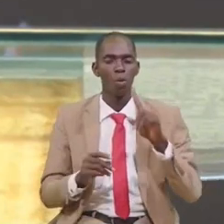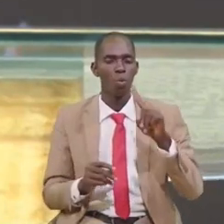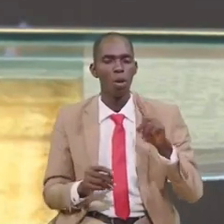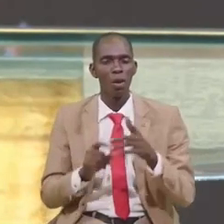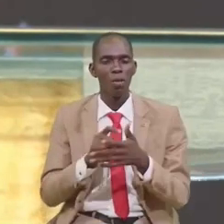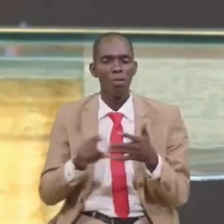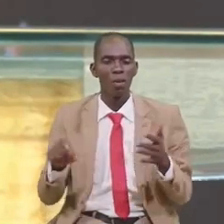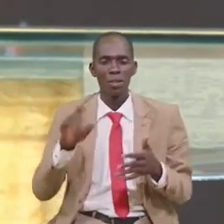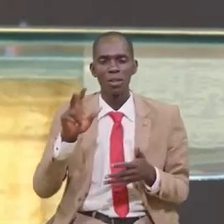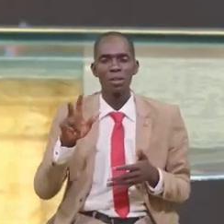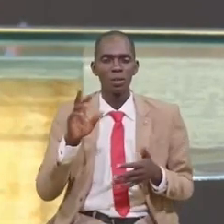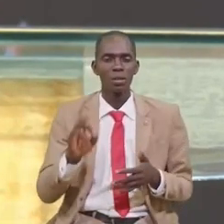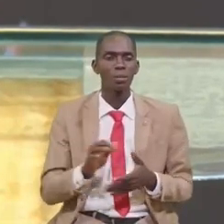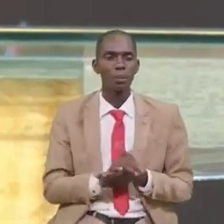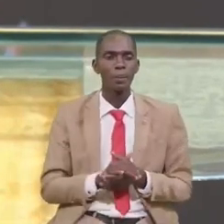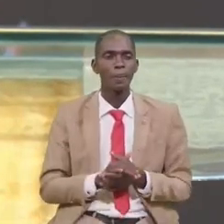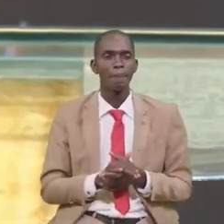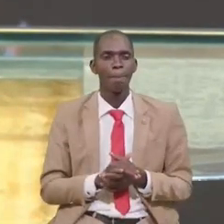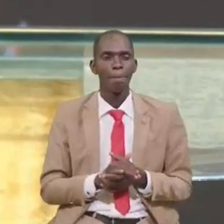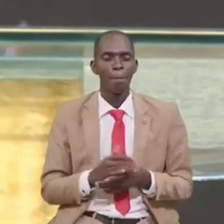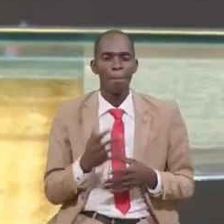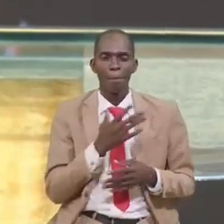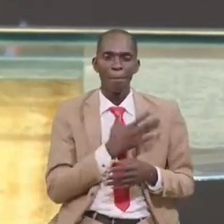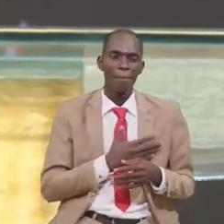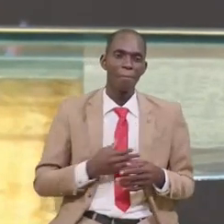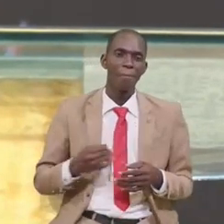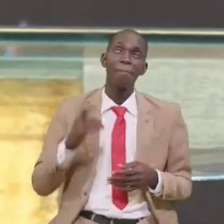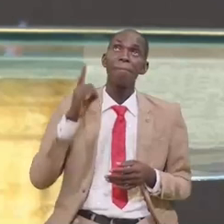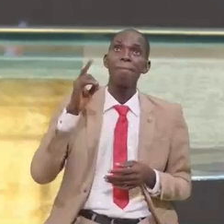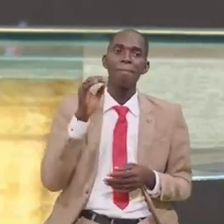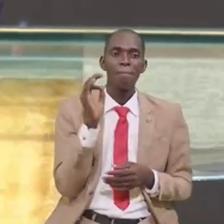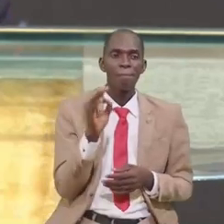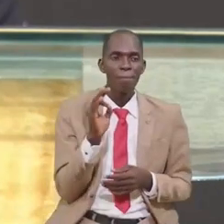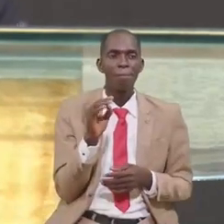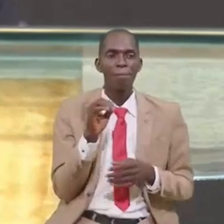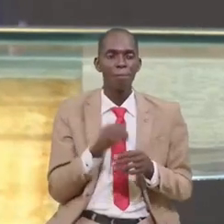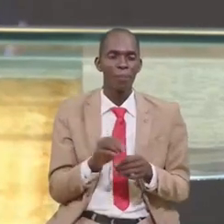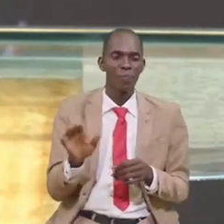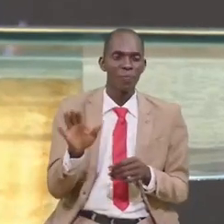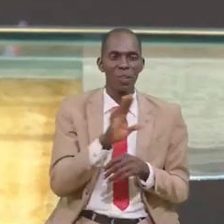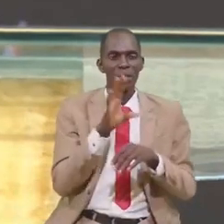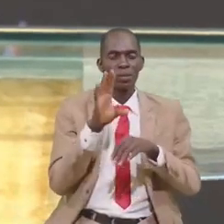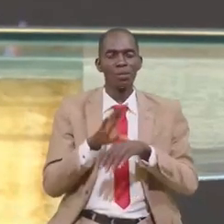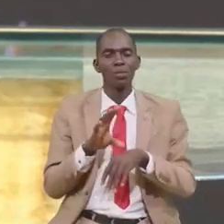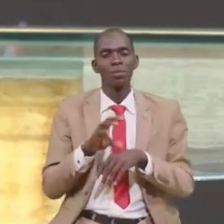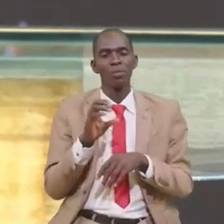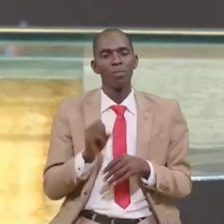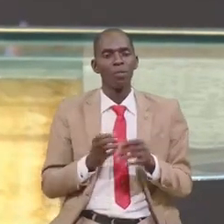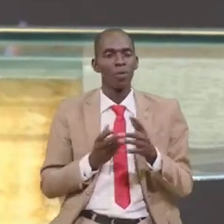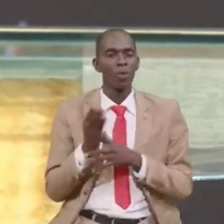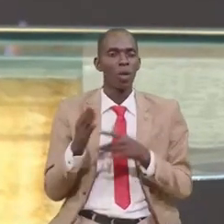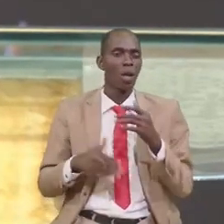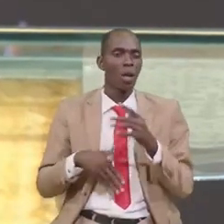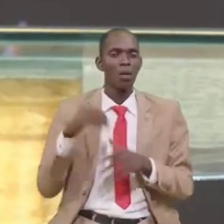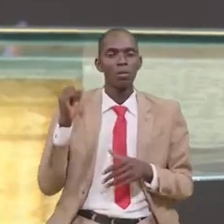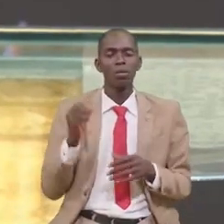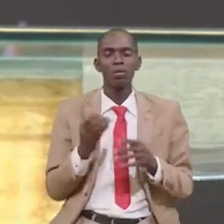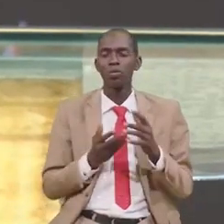39. Et il alla prêcher dans les synagogues